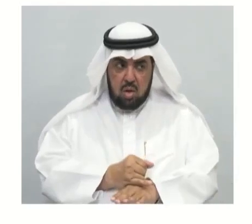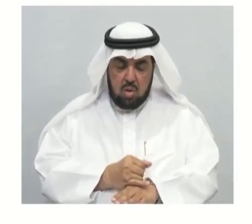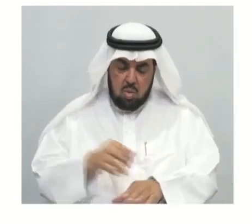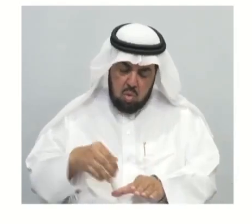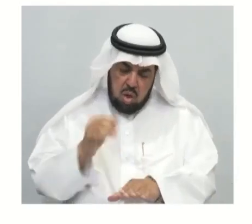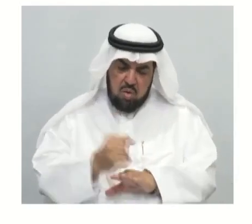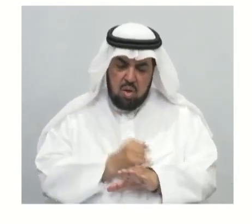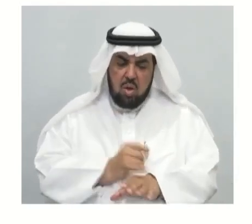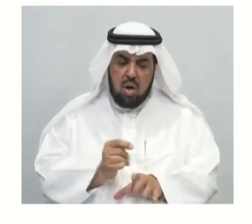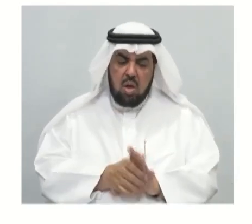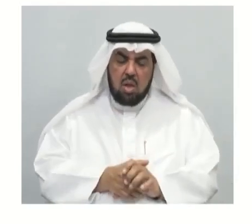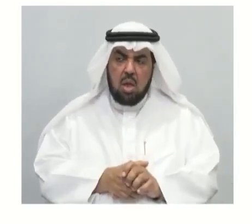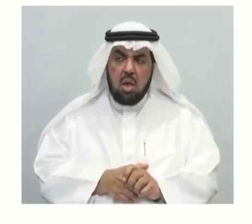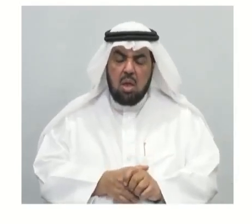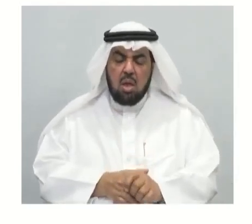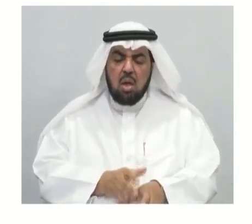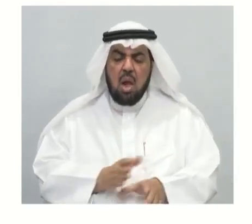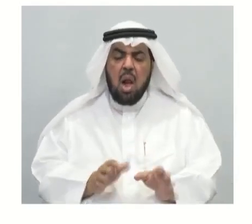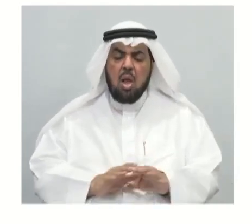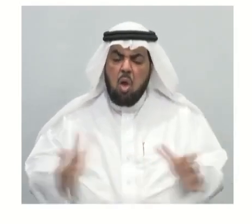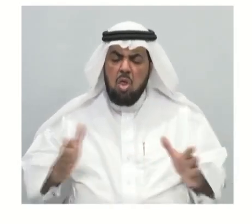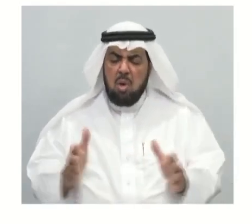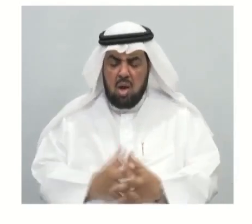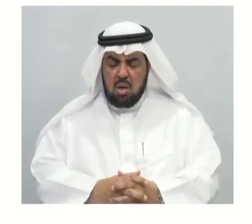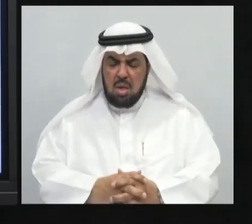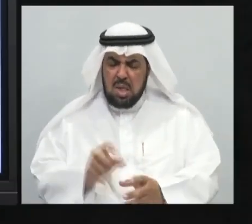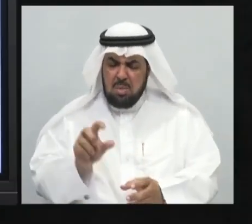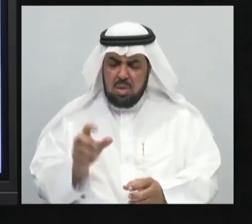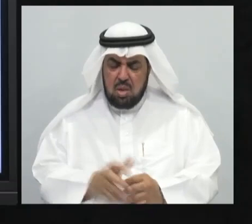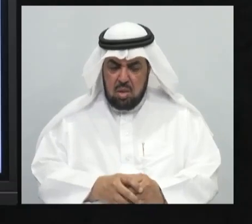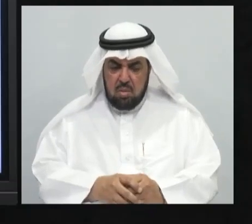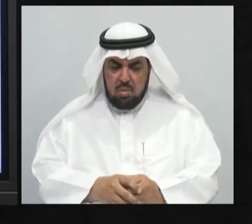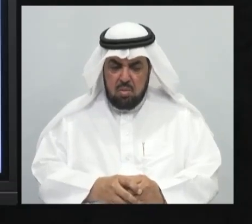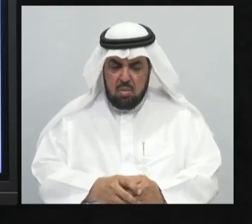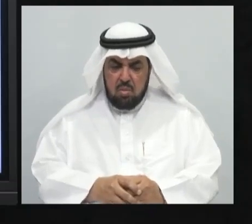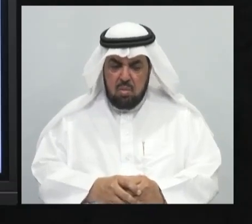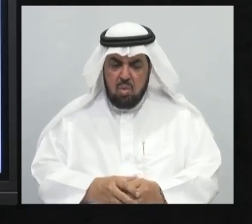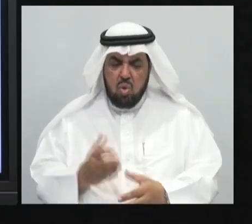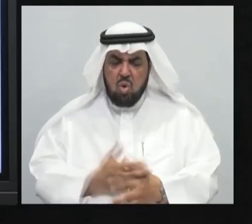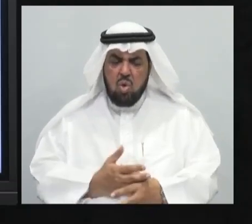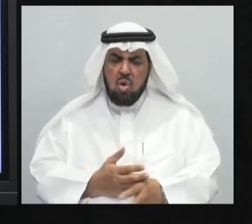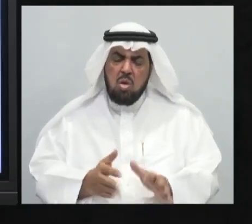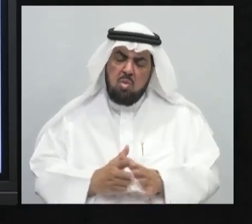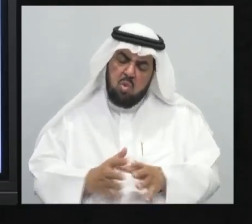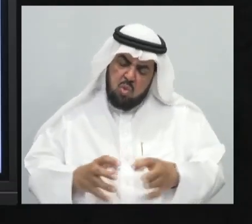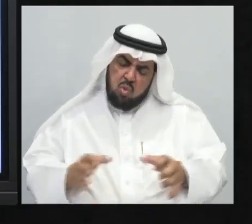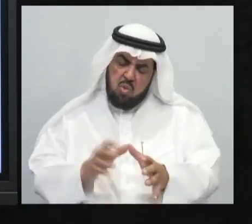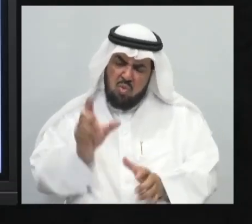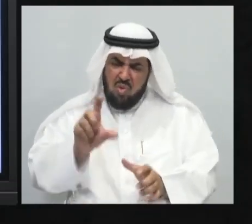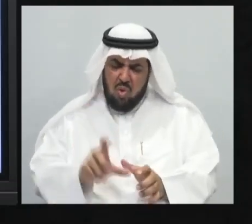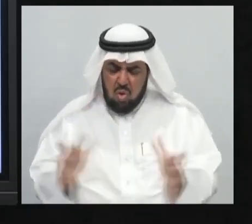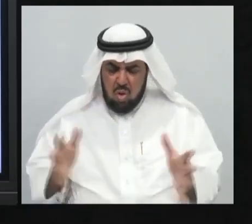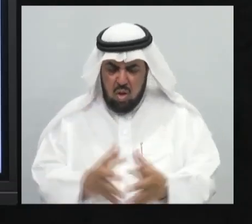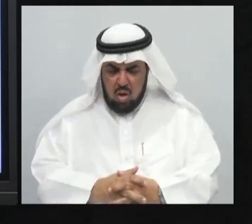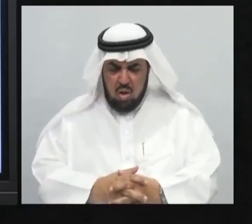الجزء الرئيس ولكن لا تكثر منها لماذا لانها تسبب تفرقه كبيره بين الفقرات